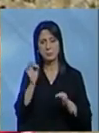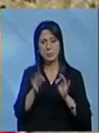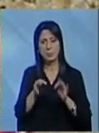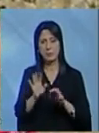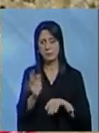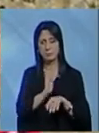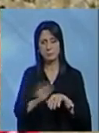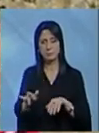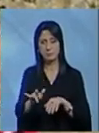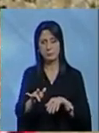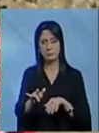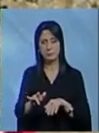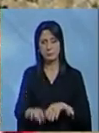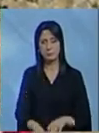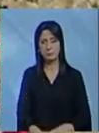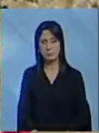მოუღო ყველაფერს ბოლო რა.